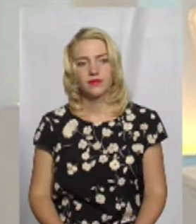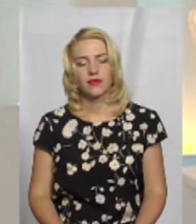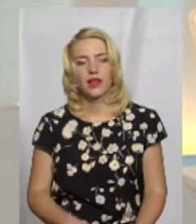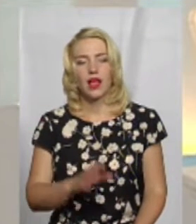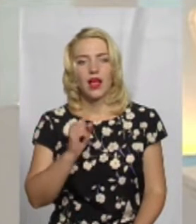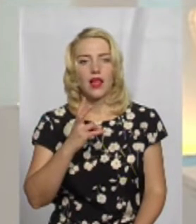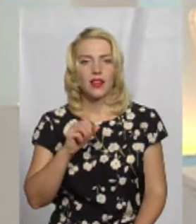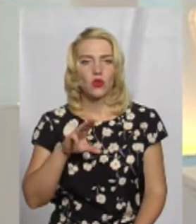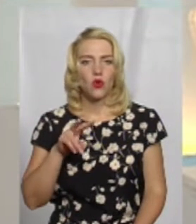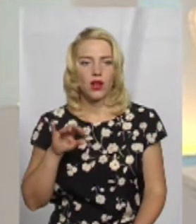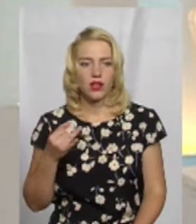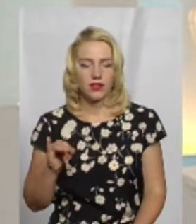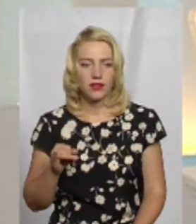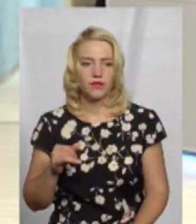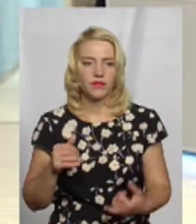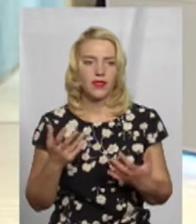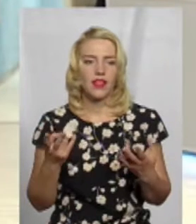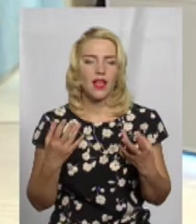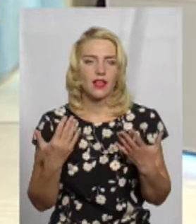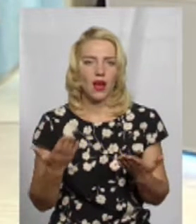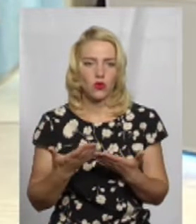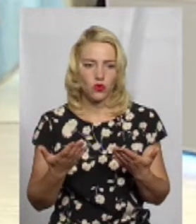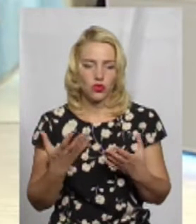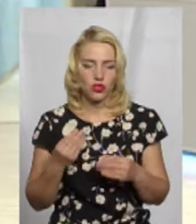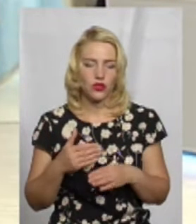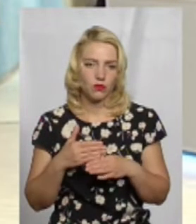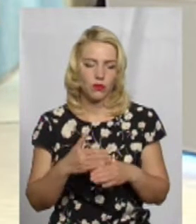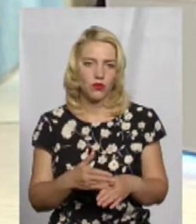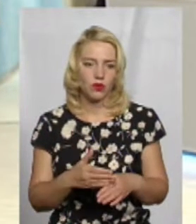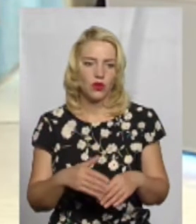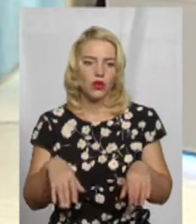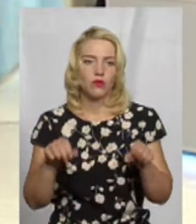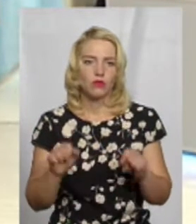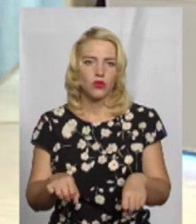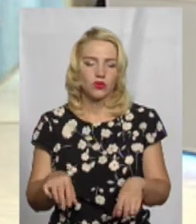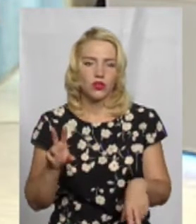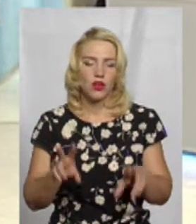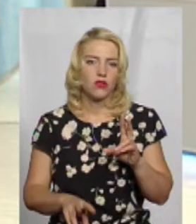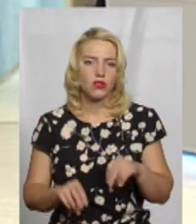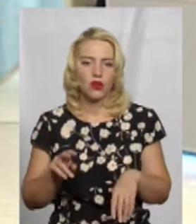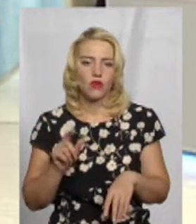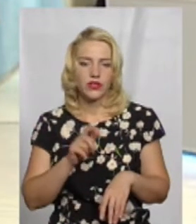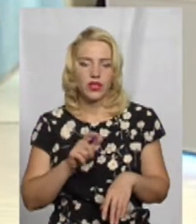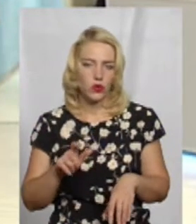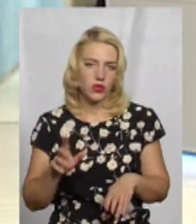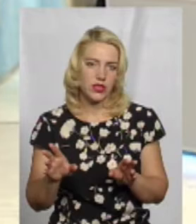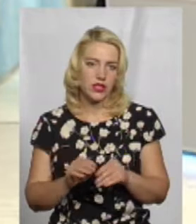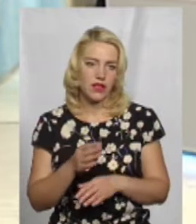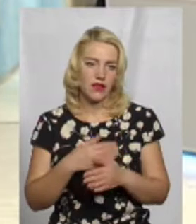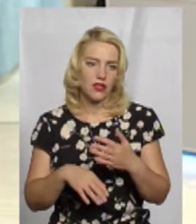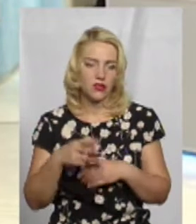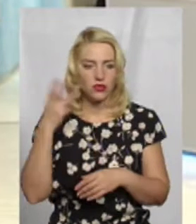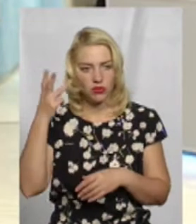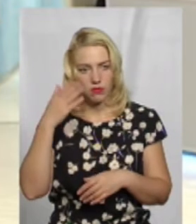Пане Анатолію, на яку ще допомогу можуть розраховувати люди з інвалідністю у